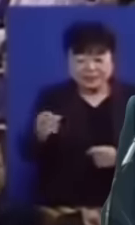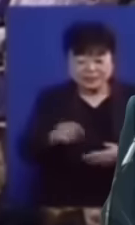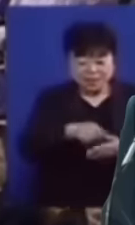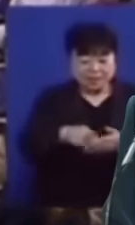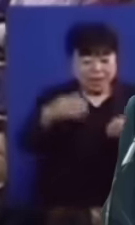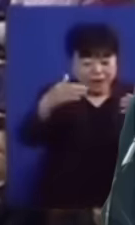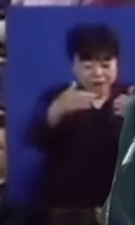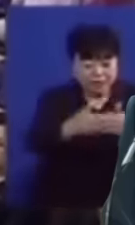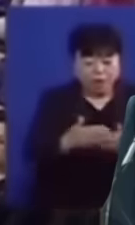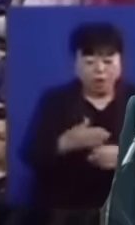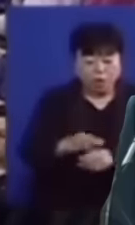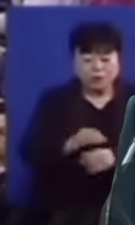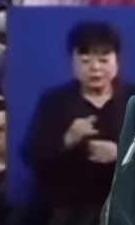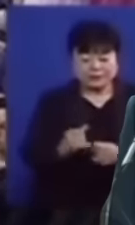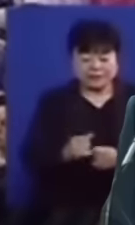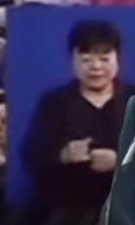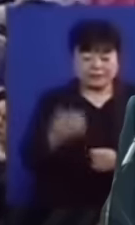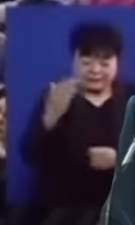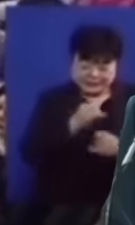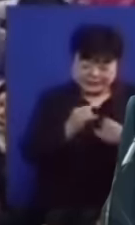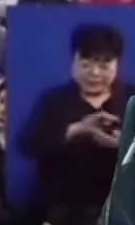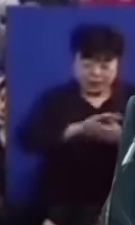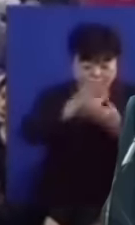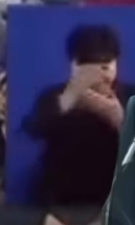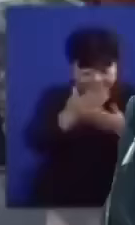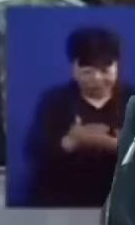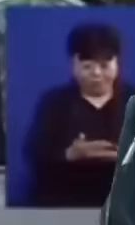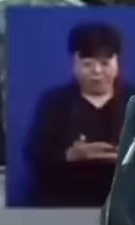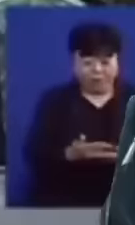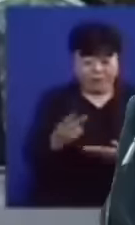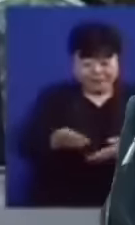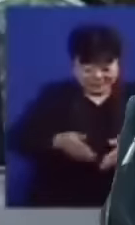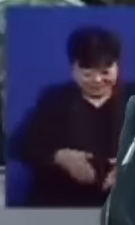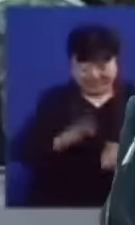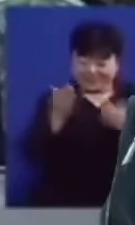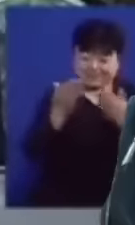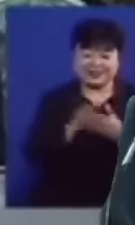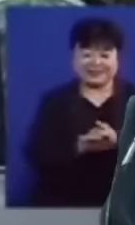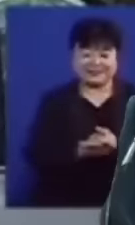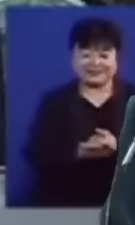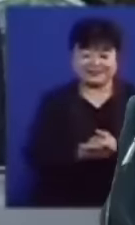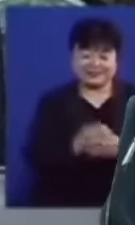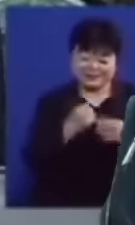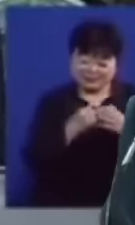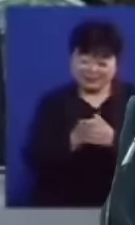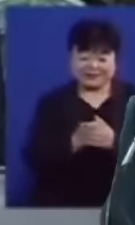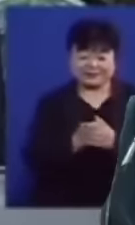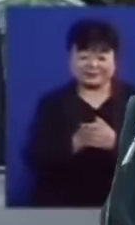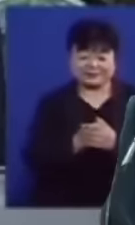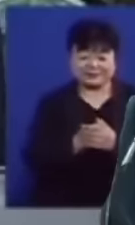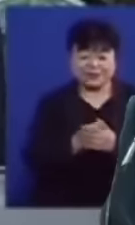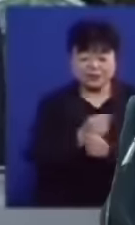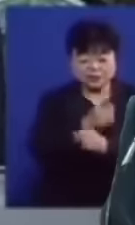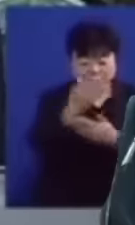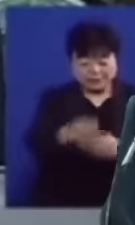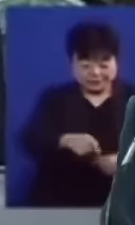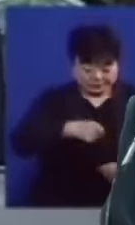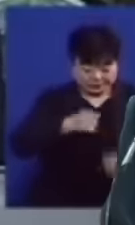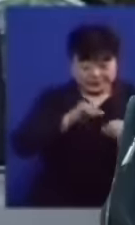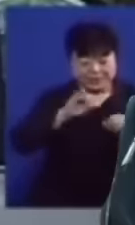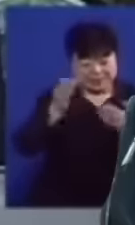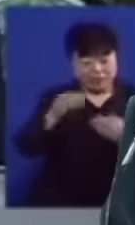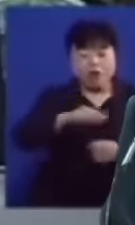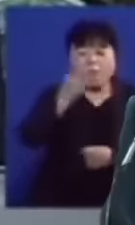청산되고 육의 사람이 신령한 사람으로 다시 태어나는 것입니다. 그래서 용서받은 의로운